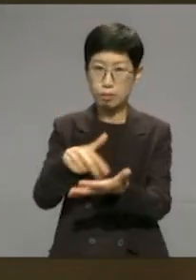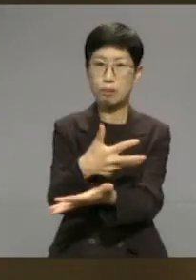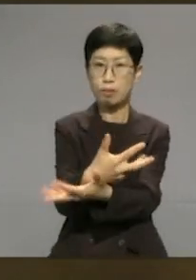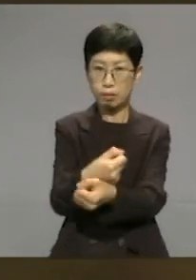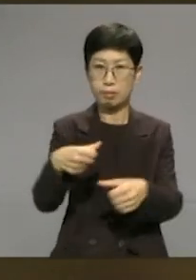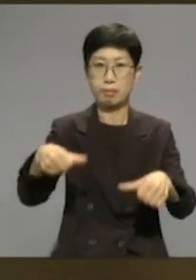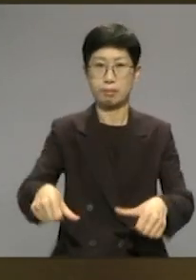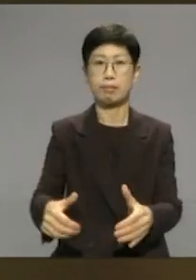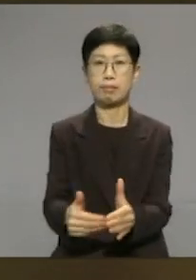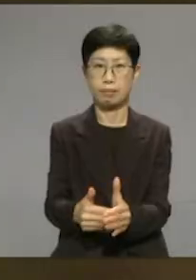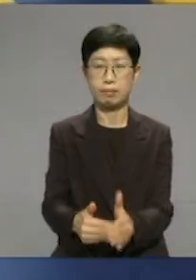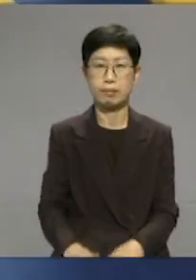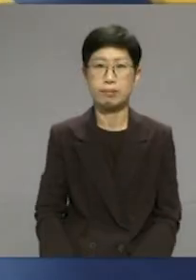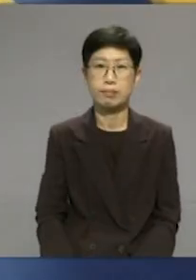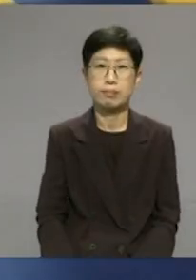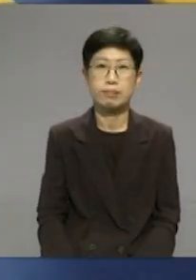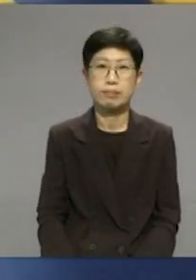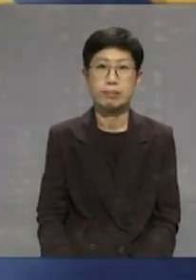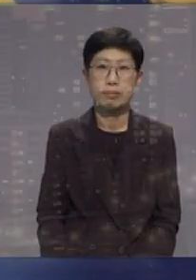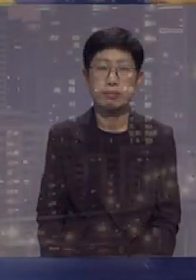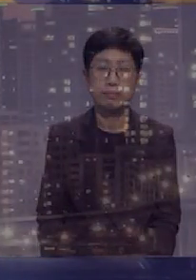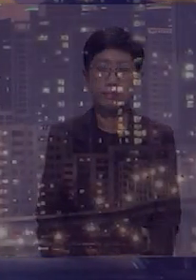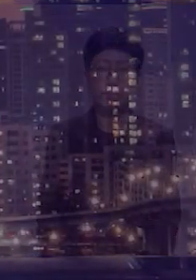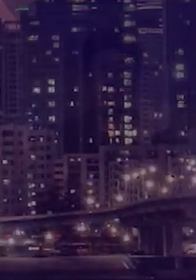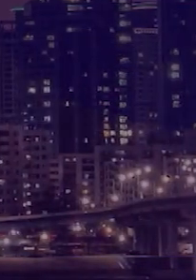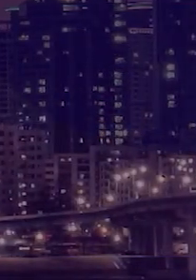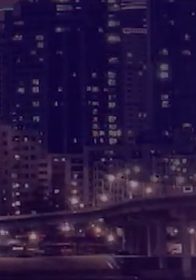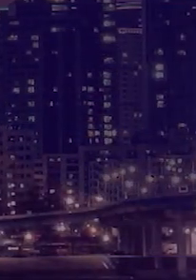체결했습니다 월드뉴스 택입니다